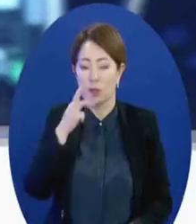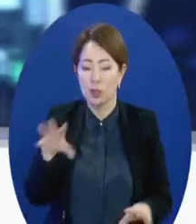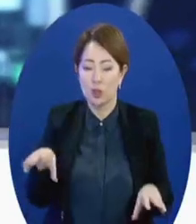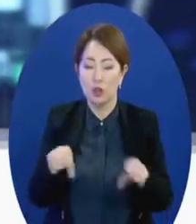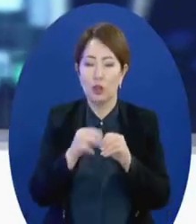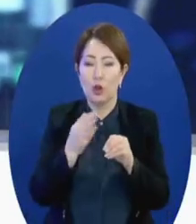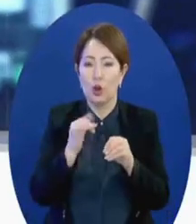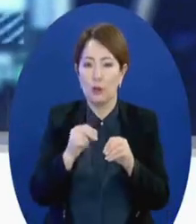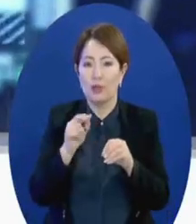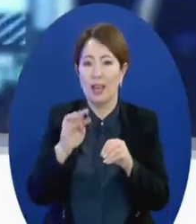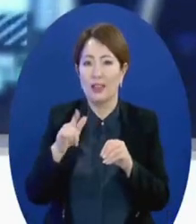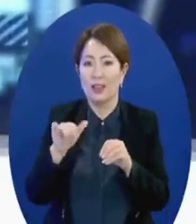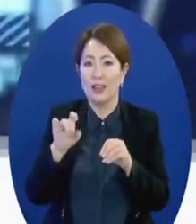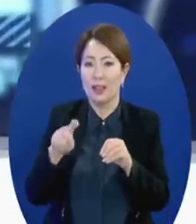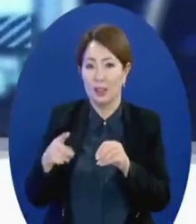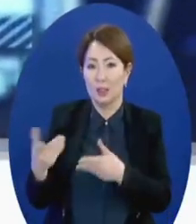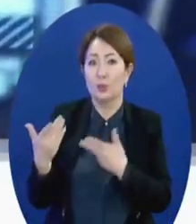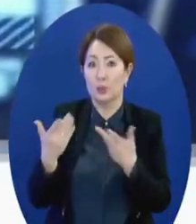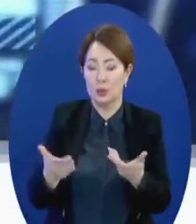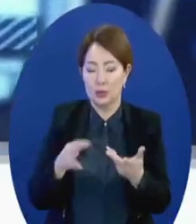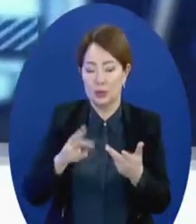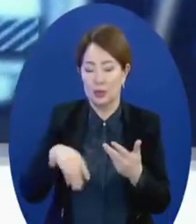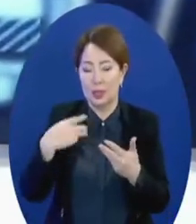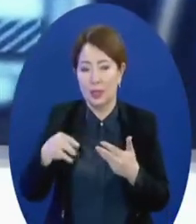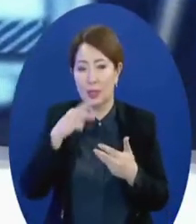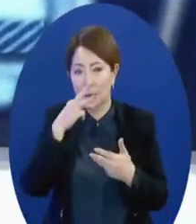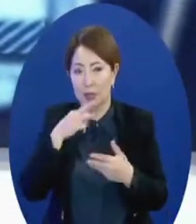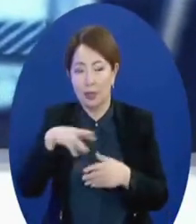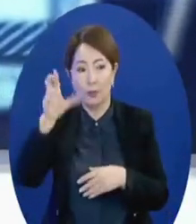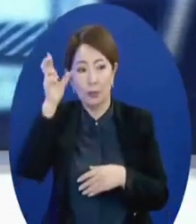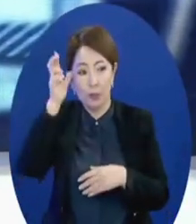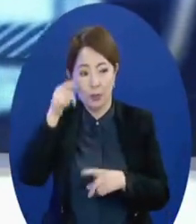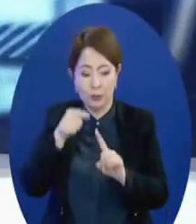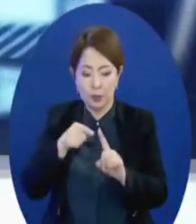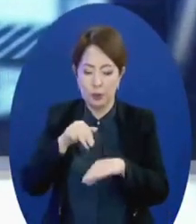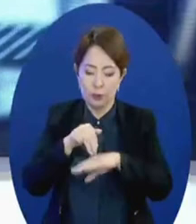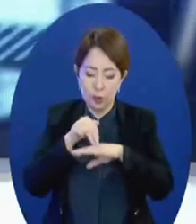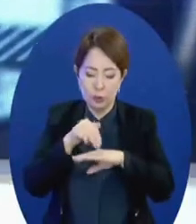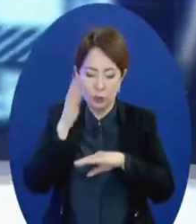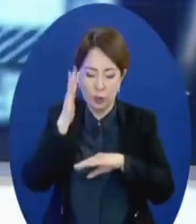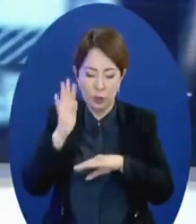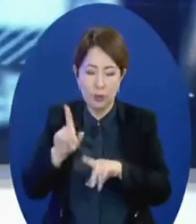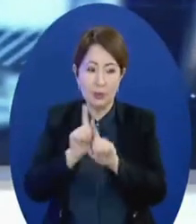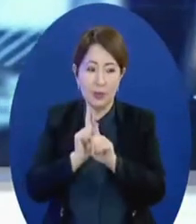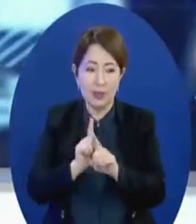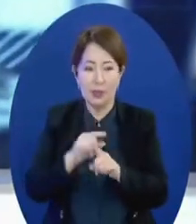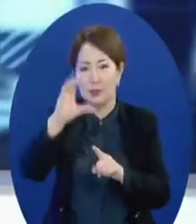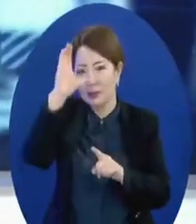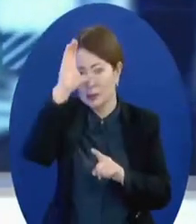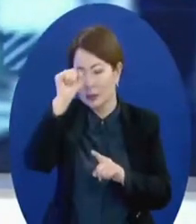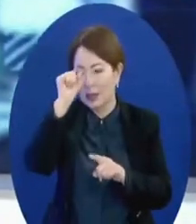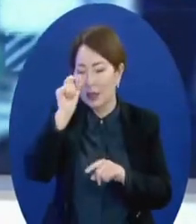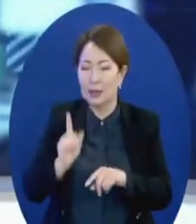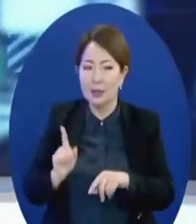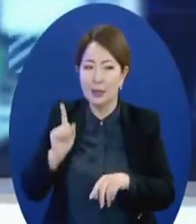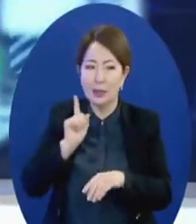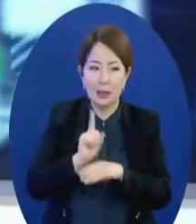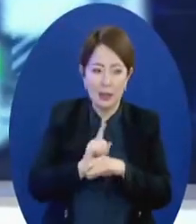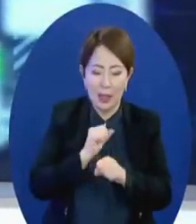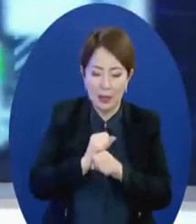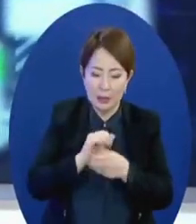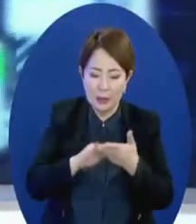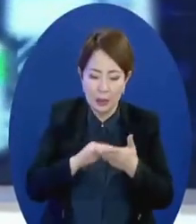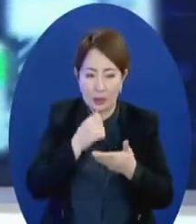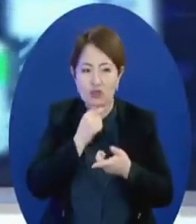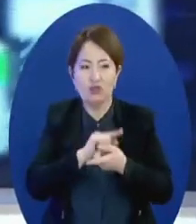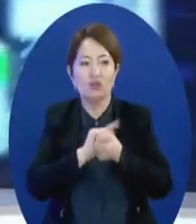Мэдээллийг тоомч алтан гэрэл үргэлээ дараагийн мэдээ танилцуулъя. Боловсруулын салбарт тогтвортой бодлого хэрэгтэй байна. Нэг сая томилогдоод ажилтайгаа зүгээр танилцж амжаагүй